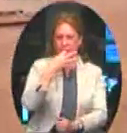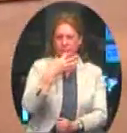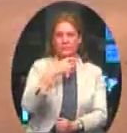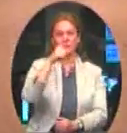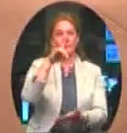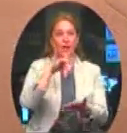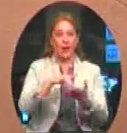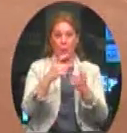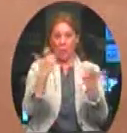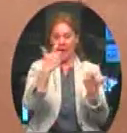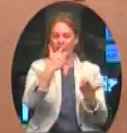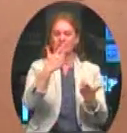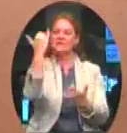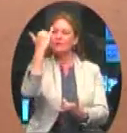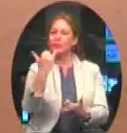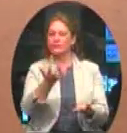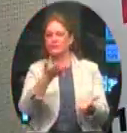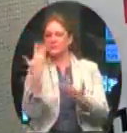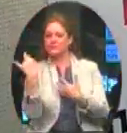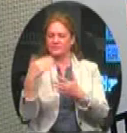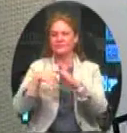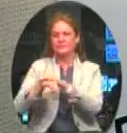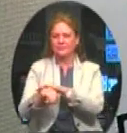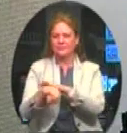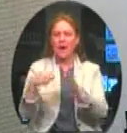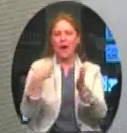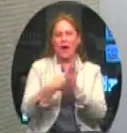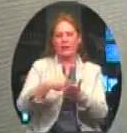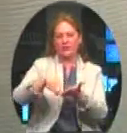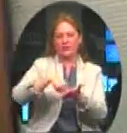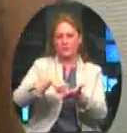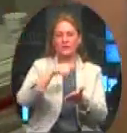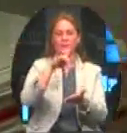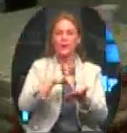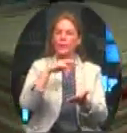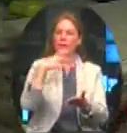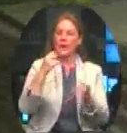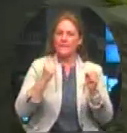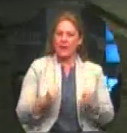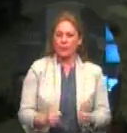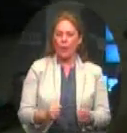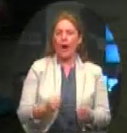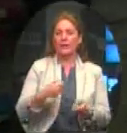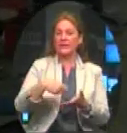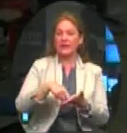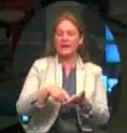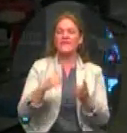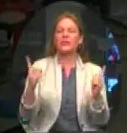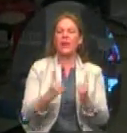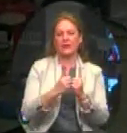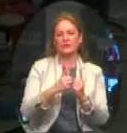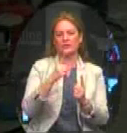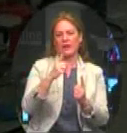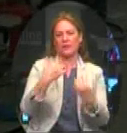פורק ואופסן עד סיום השיפוץ. השדרוג בכנסת יהיה ויזואלי, בטיחותי, תקני, ונגיש לאוכלוסיות מיוחדות.